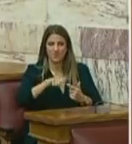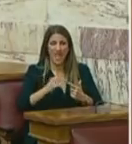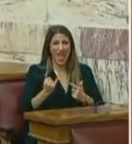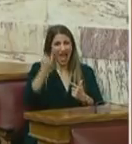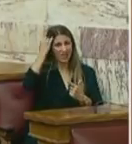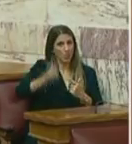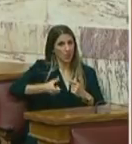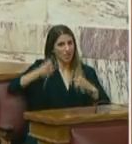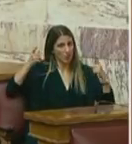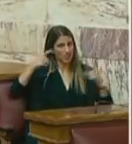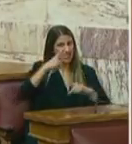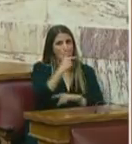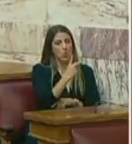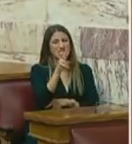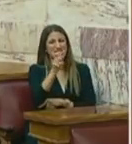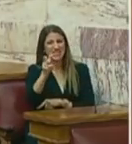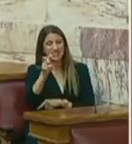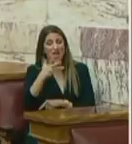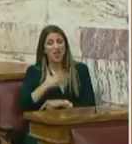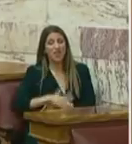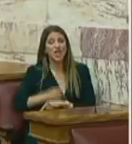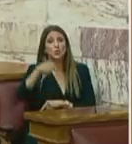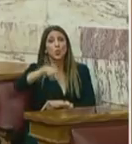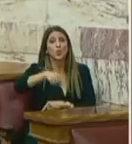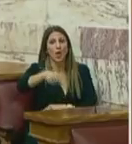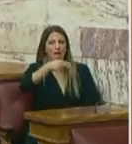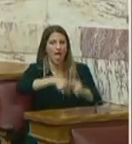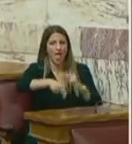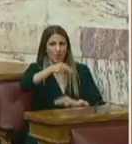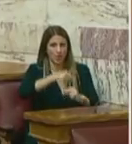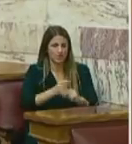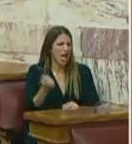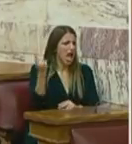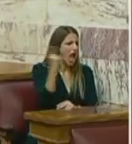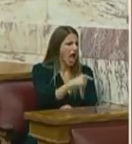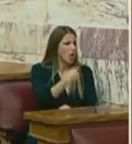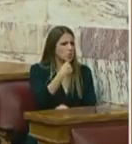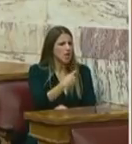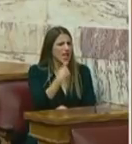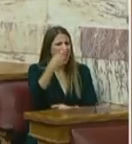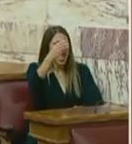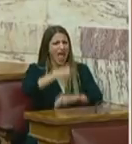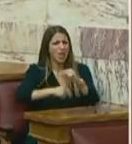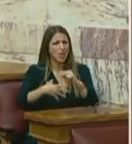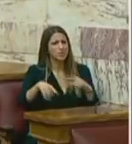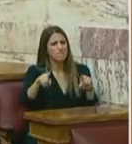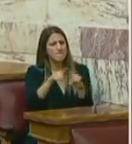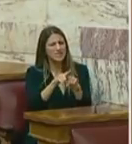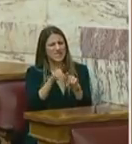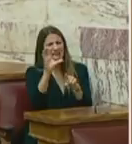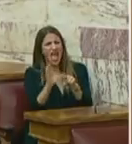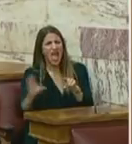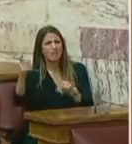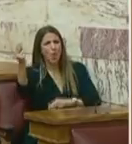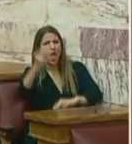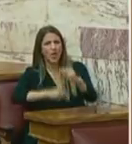μέρες, ουσιαστικά εκτιμά ότι οι εκλογές θα γίνουν, λέει, μαζί με τις ευρωεκλογές και θα είναι τριπλές το